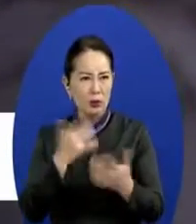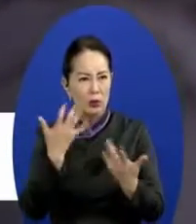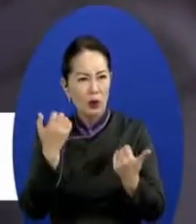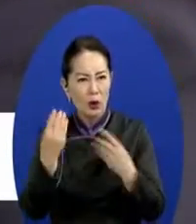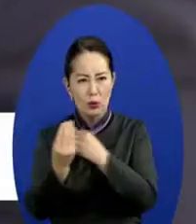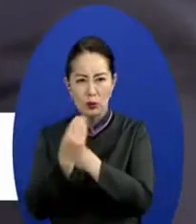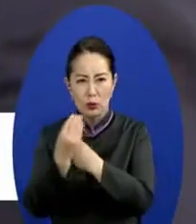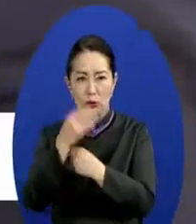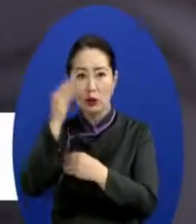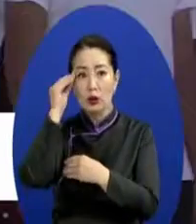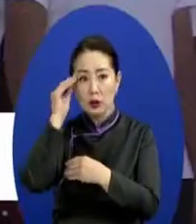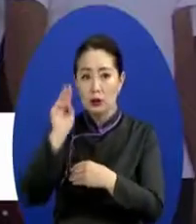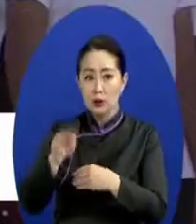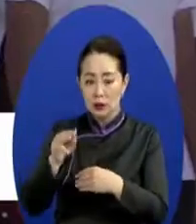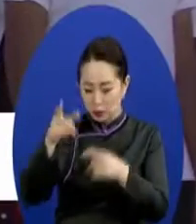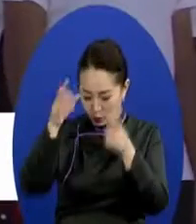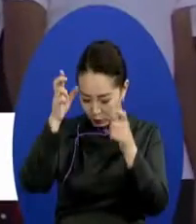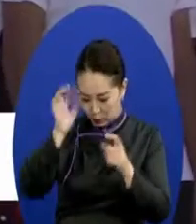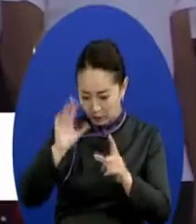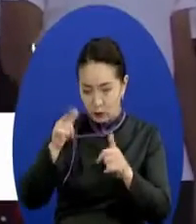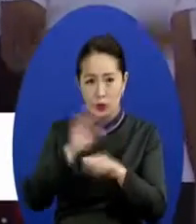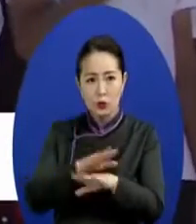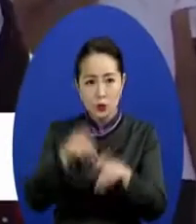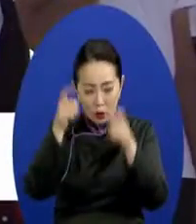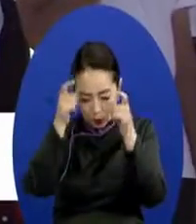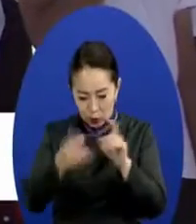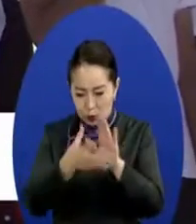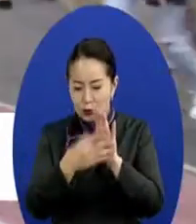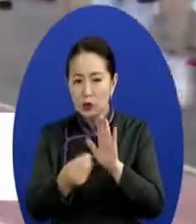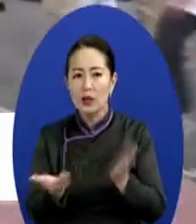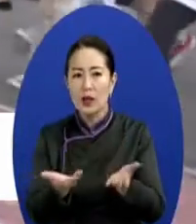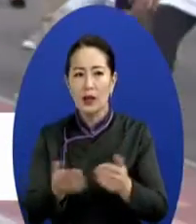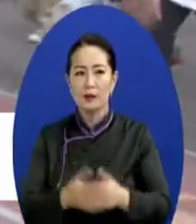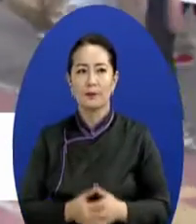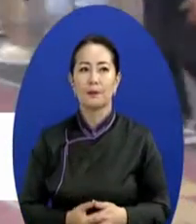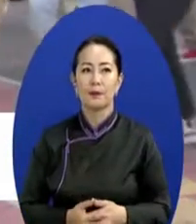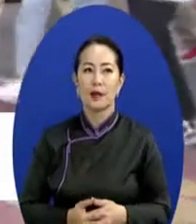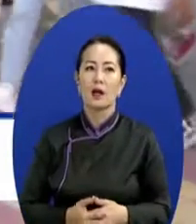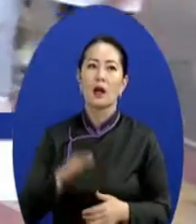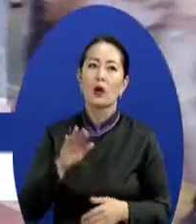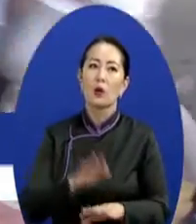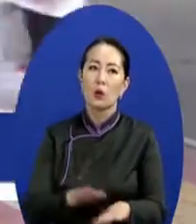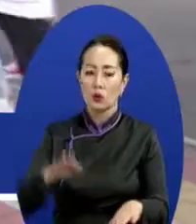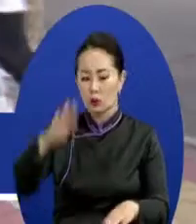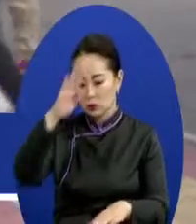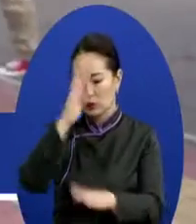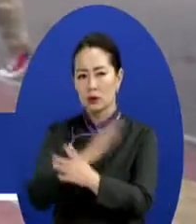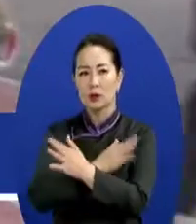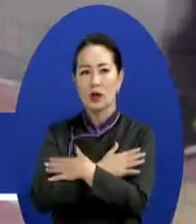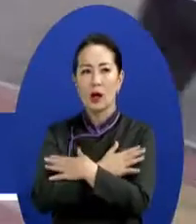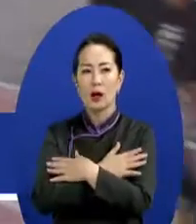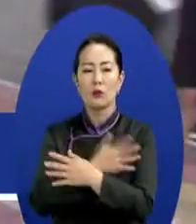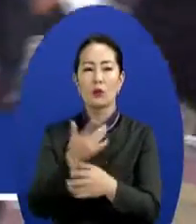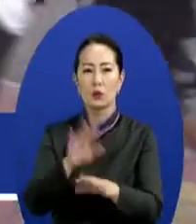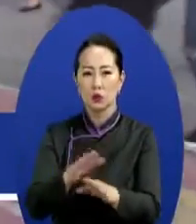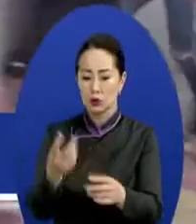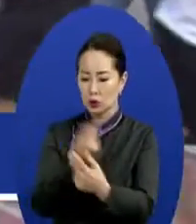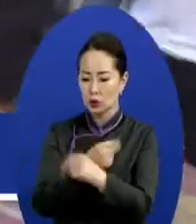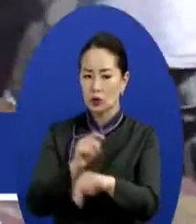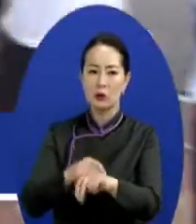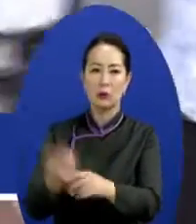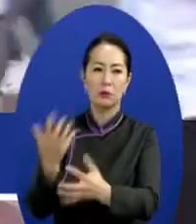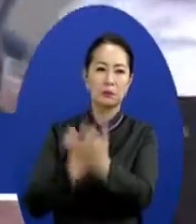сурч мэддгээ боловсрдог. Хүүхдийн хүмүүжил юу хэрхэн нөлөөлдөг гэж та боддог вэ? Хүүхдийн юм цуслангууд бол ердөөсөө л хүүхдийн зүгээр нэг чөлөө цагаа